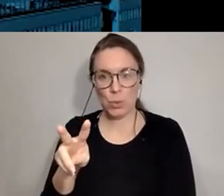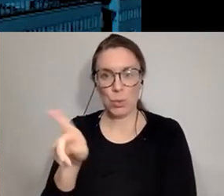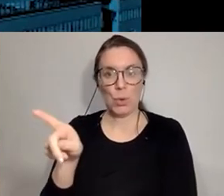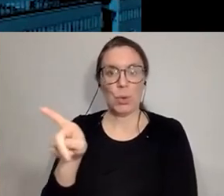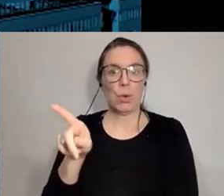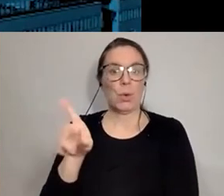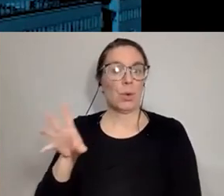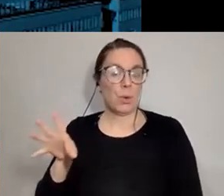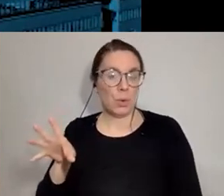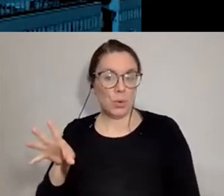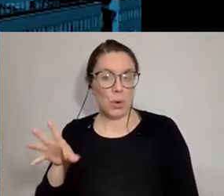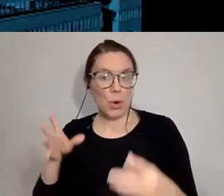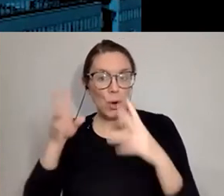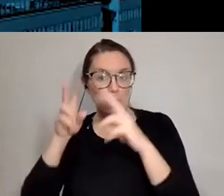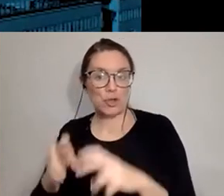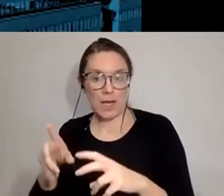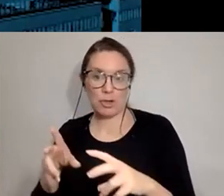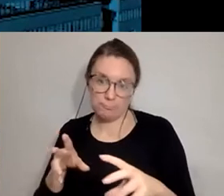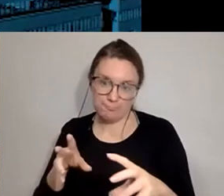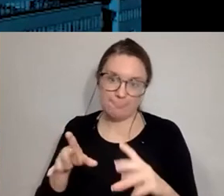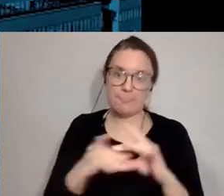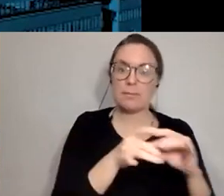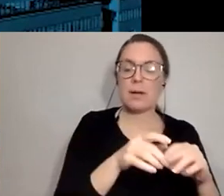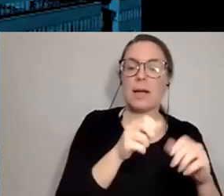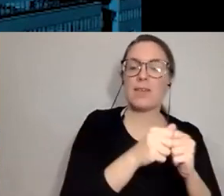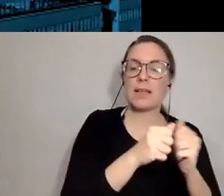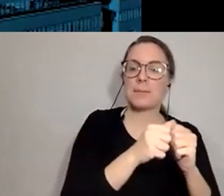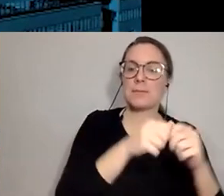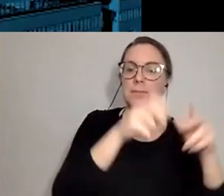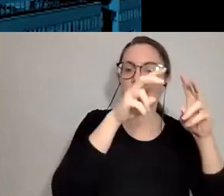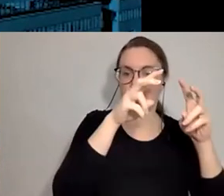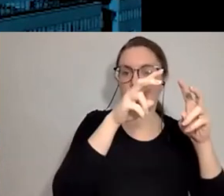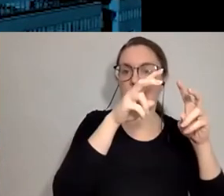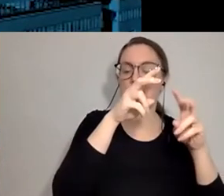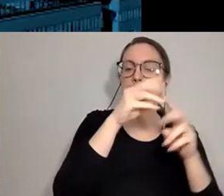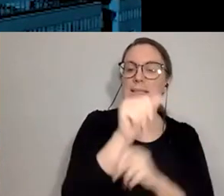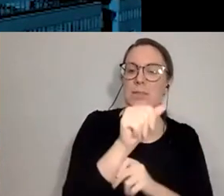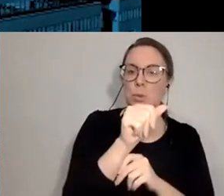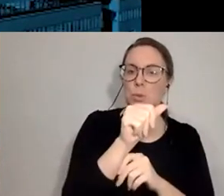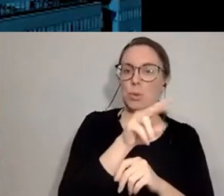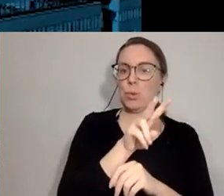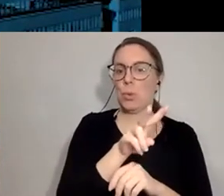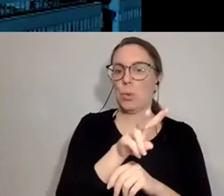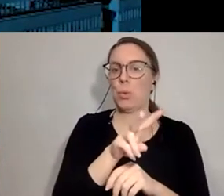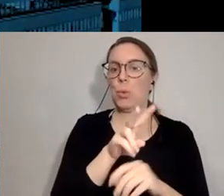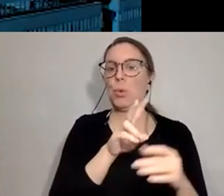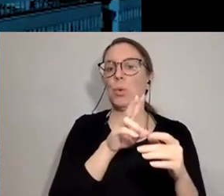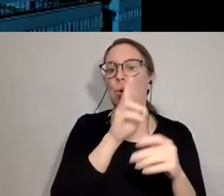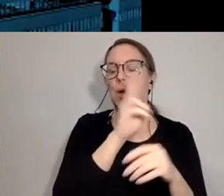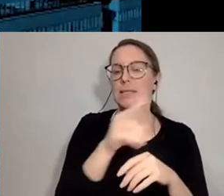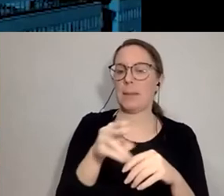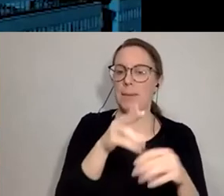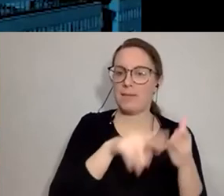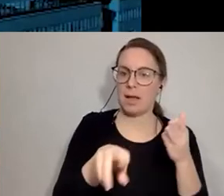au sein du Master 2 référent, référente handicap institut des sciences et pratiques d'éducation et de formation.